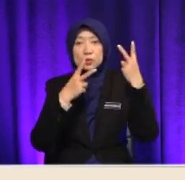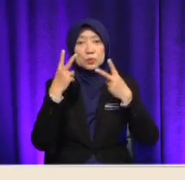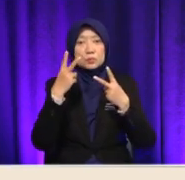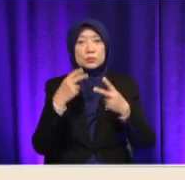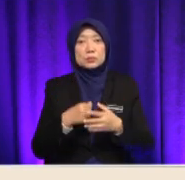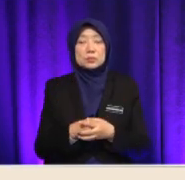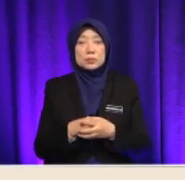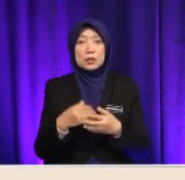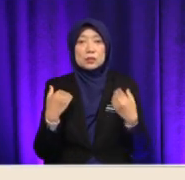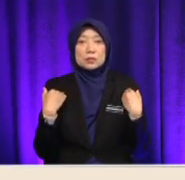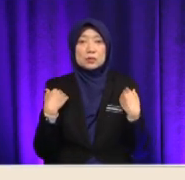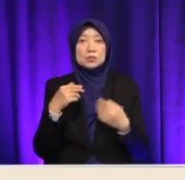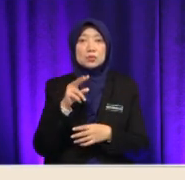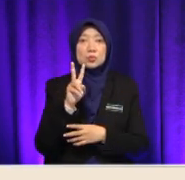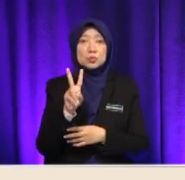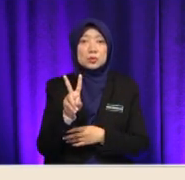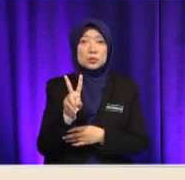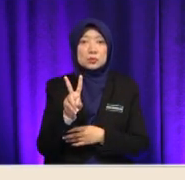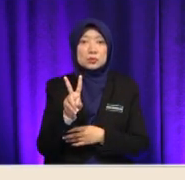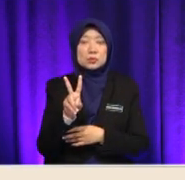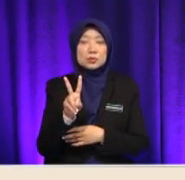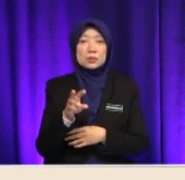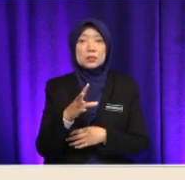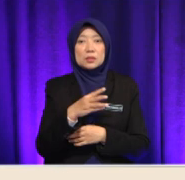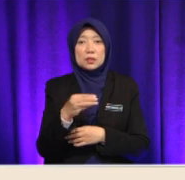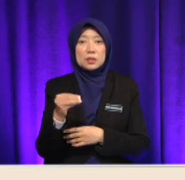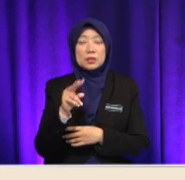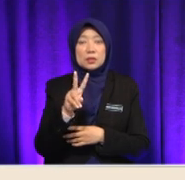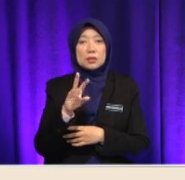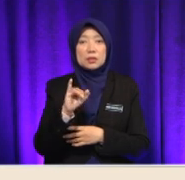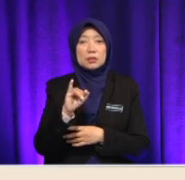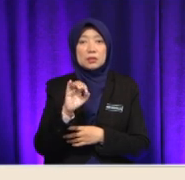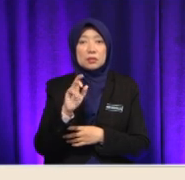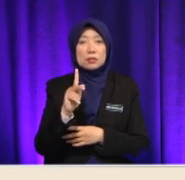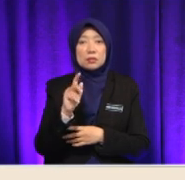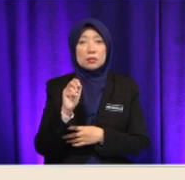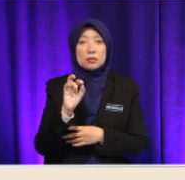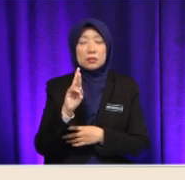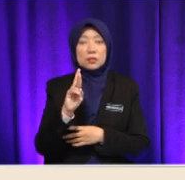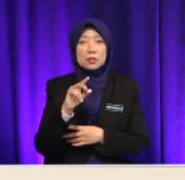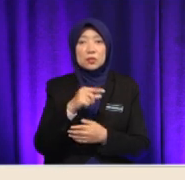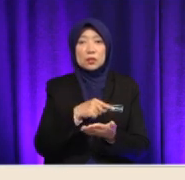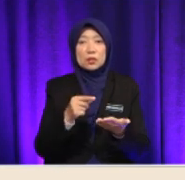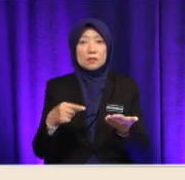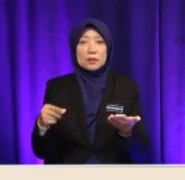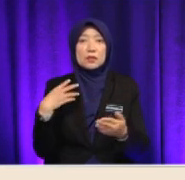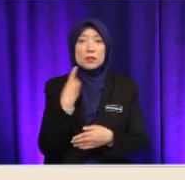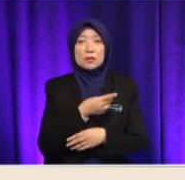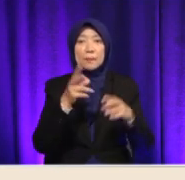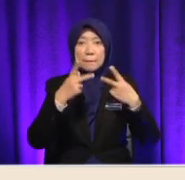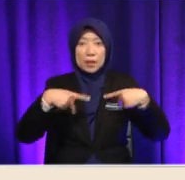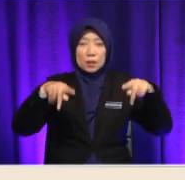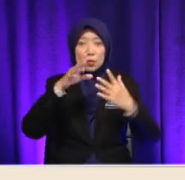ada dua yaitu visual dan juga telegrafi oke kemudian eee Yang kedua kita perlu memilih